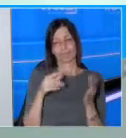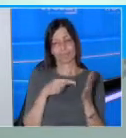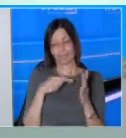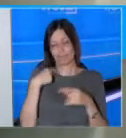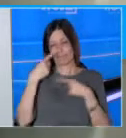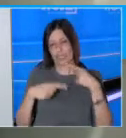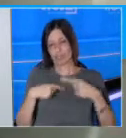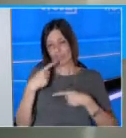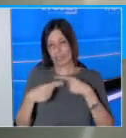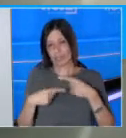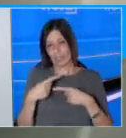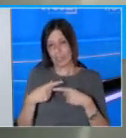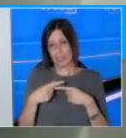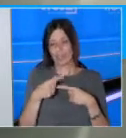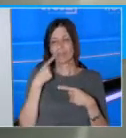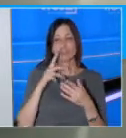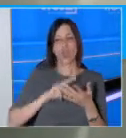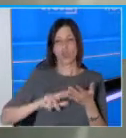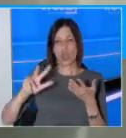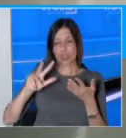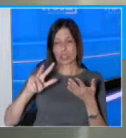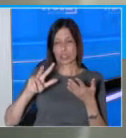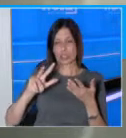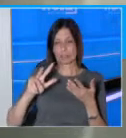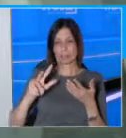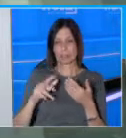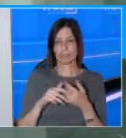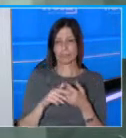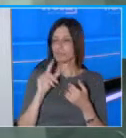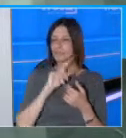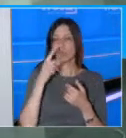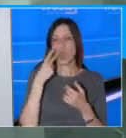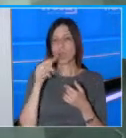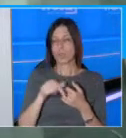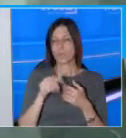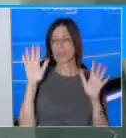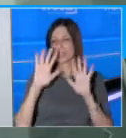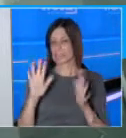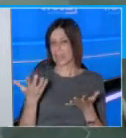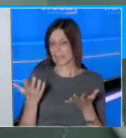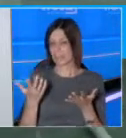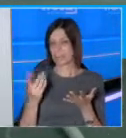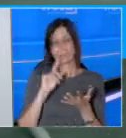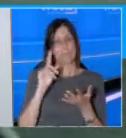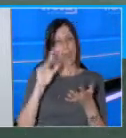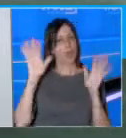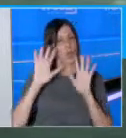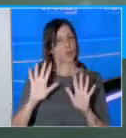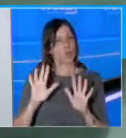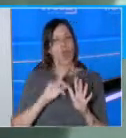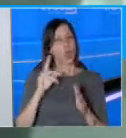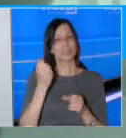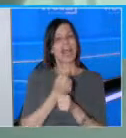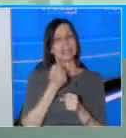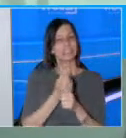שהשנה ושלושת החודשים שלא ראינו כאן סרטים, לפחות לא בבית הקולנוע, גם לא כל כך